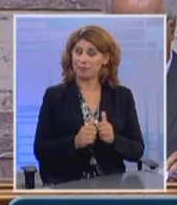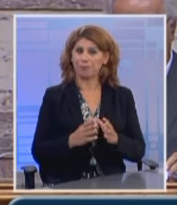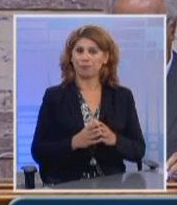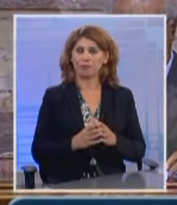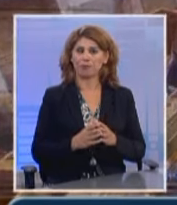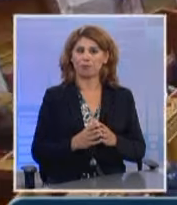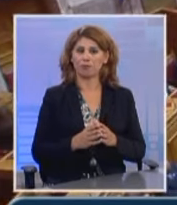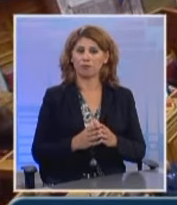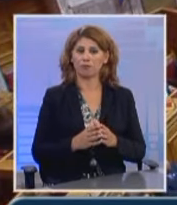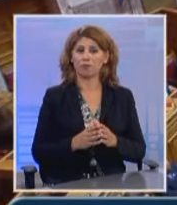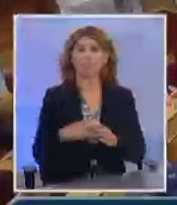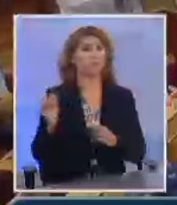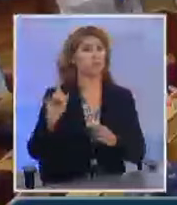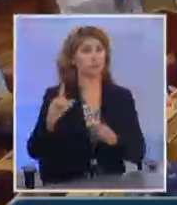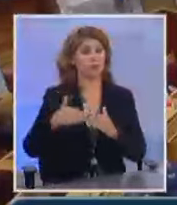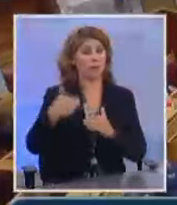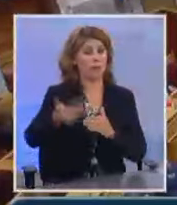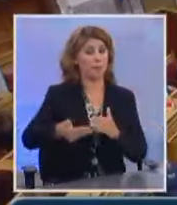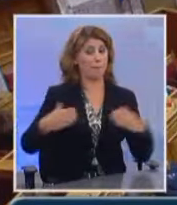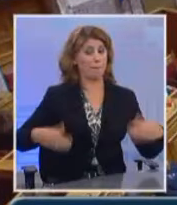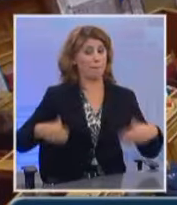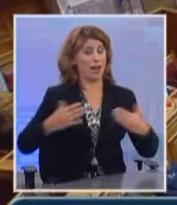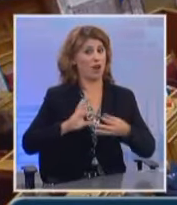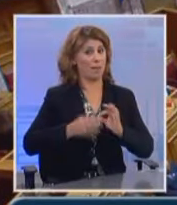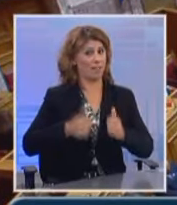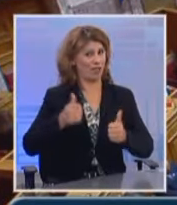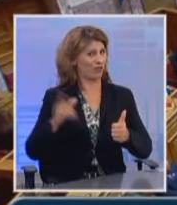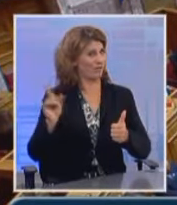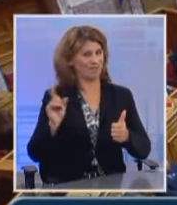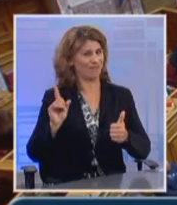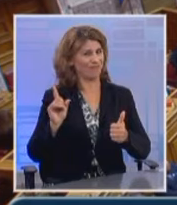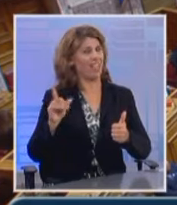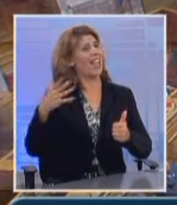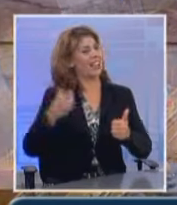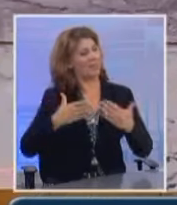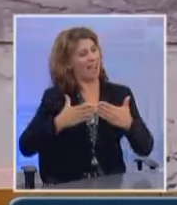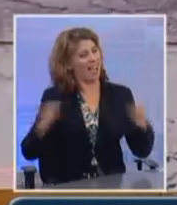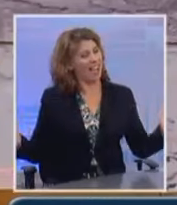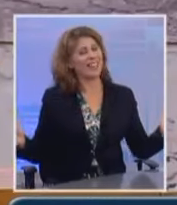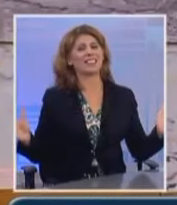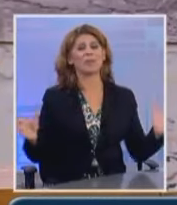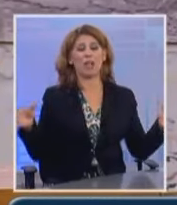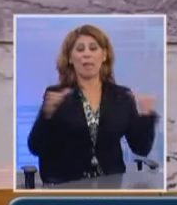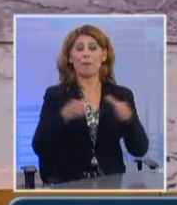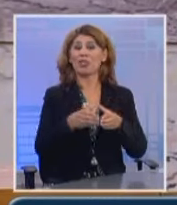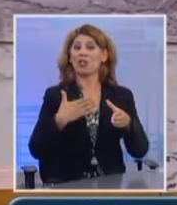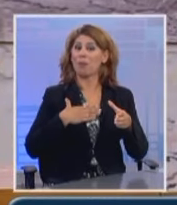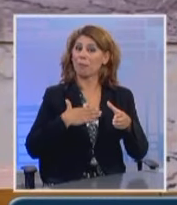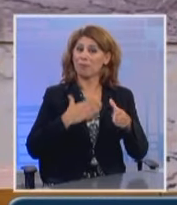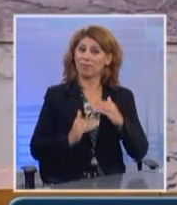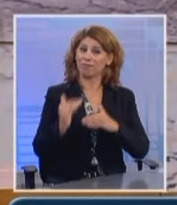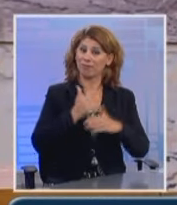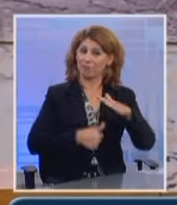όχι μόνο την επόμενη Παραολυμπιάδα, αλλά έχουμε ανοιχτές τις πόρτες της Επιτροπής μας, της οποίας